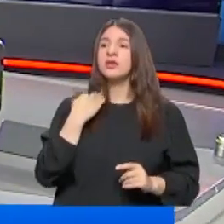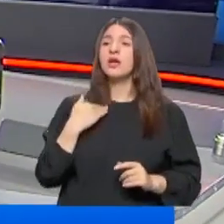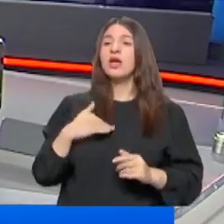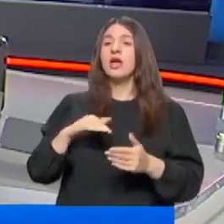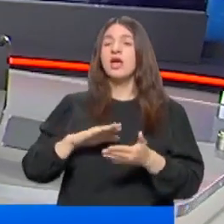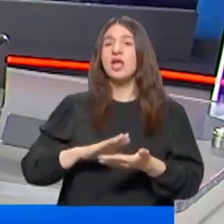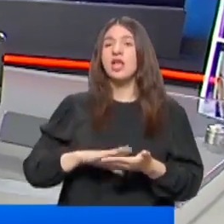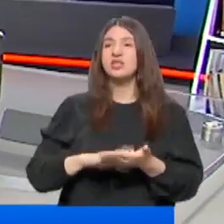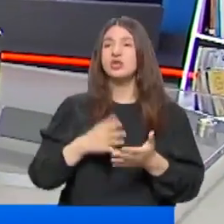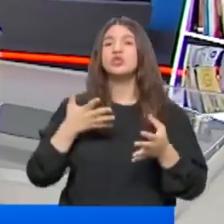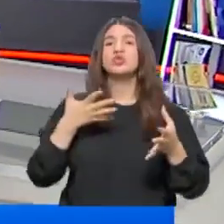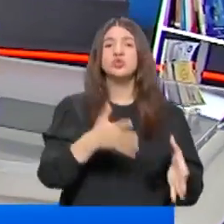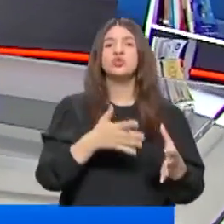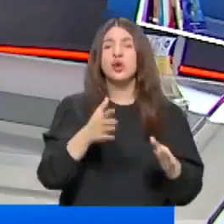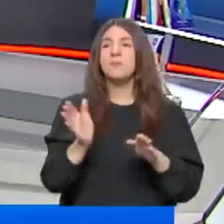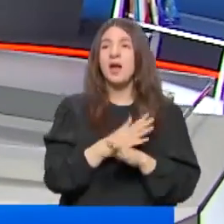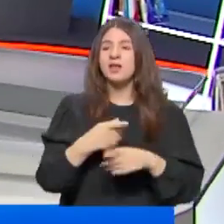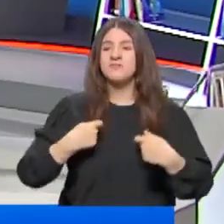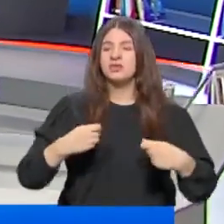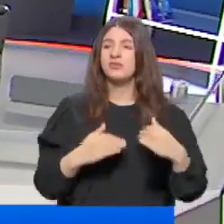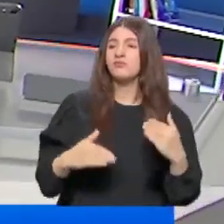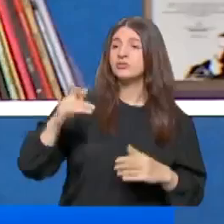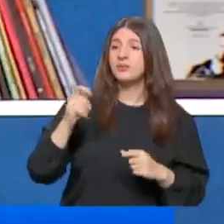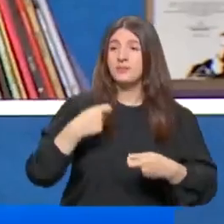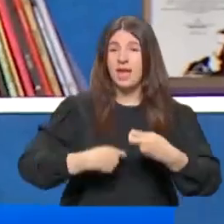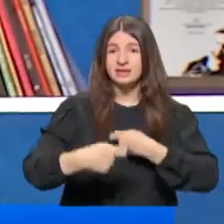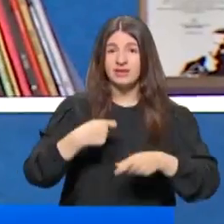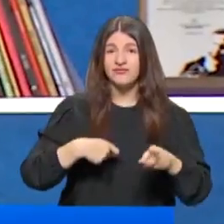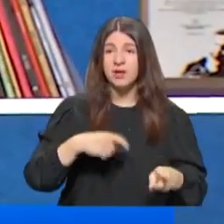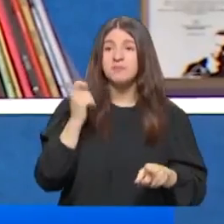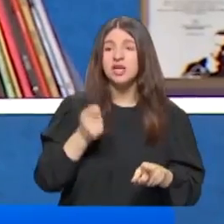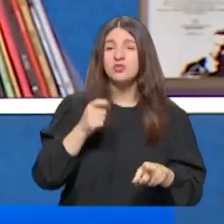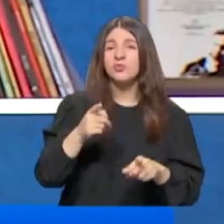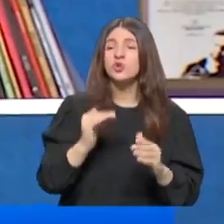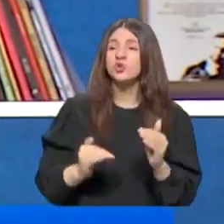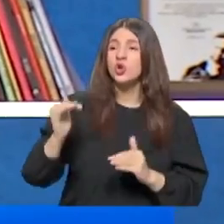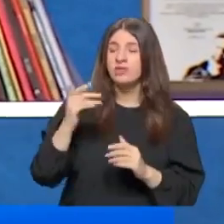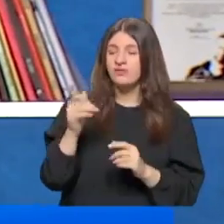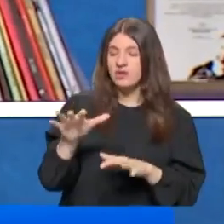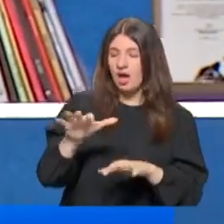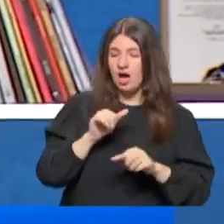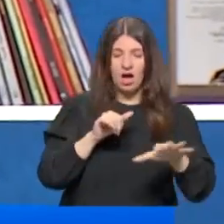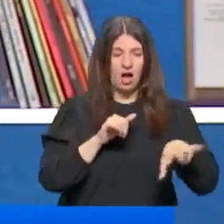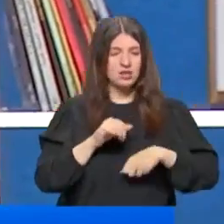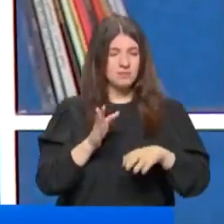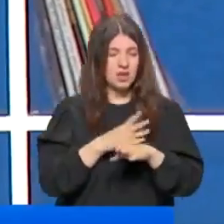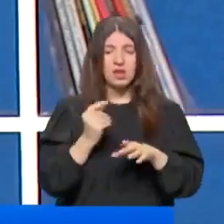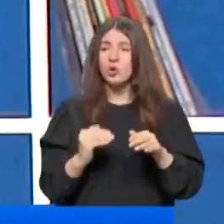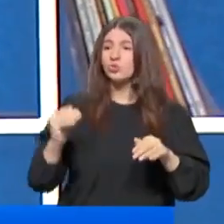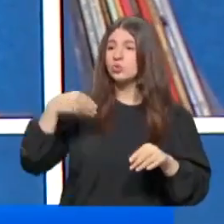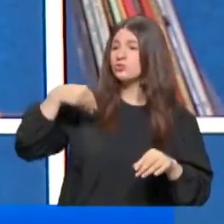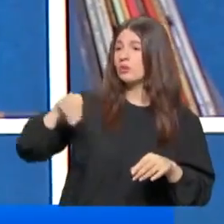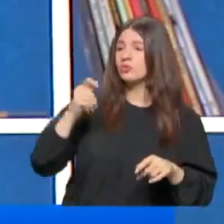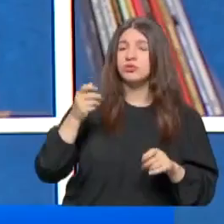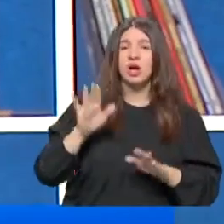O elindeki sulu elindeki malın maliyetini artıran bir esnaf mecburen bu yüksek fiyata aldığın malı bir süre sonra daha yüksek